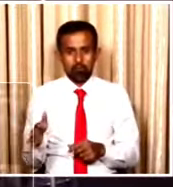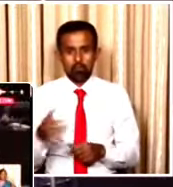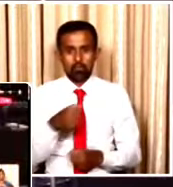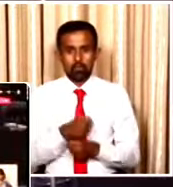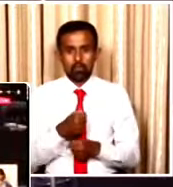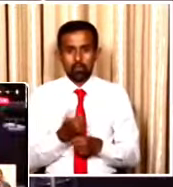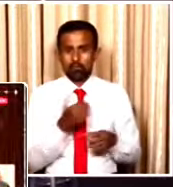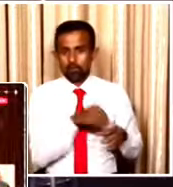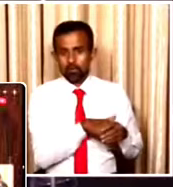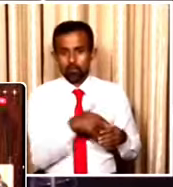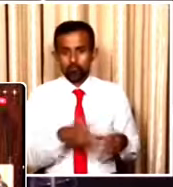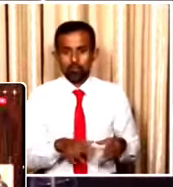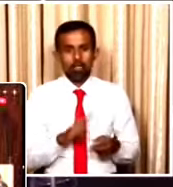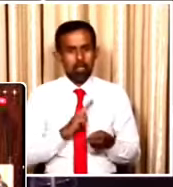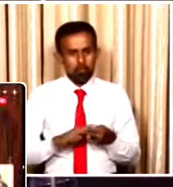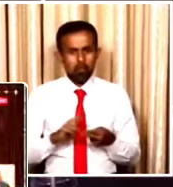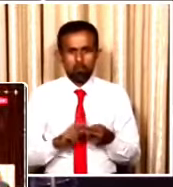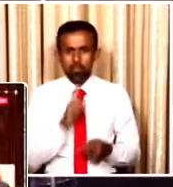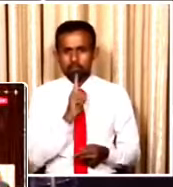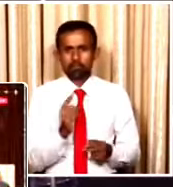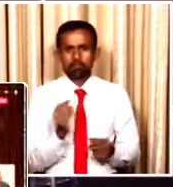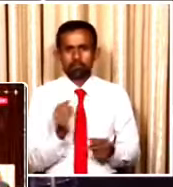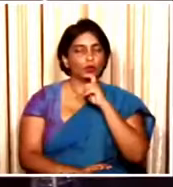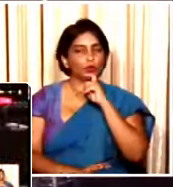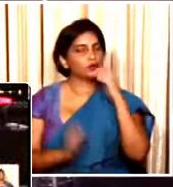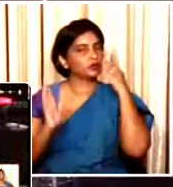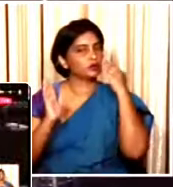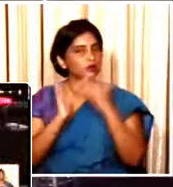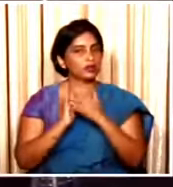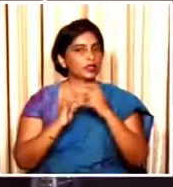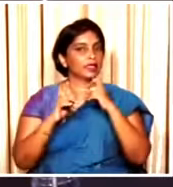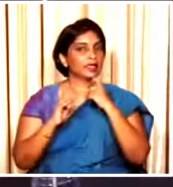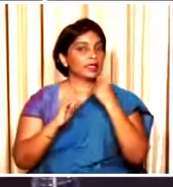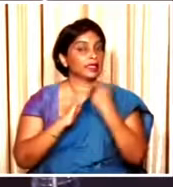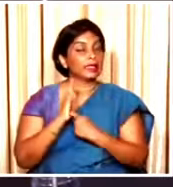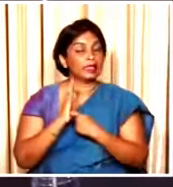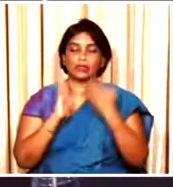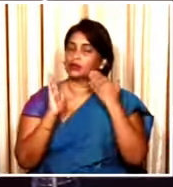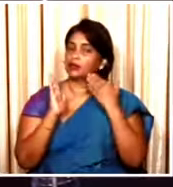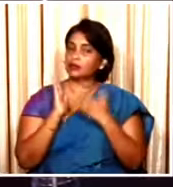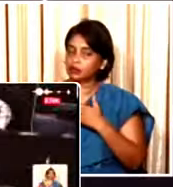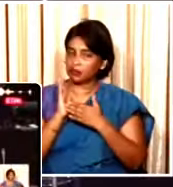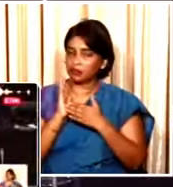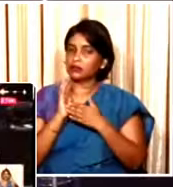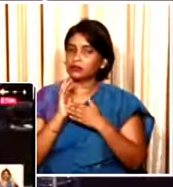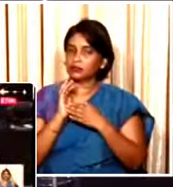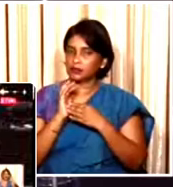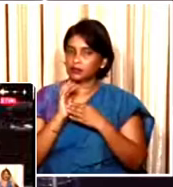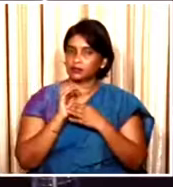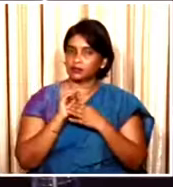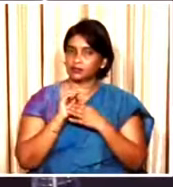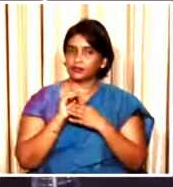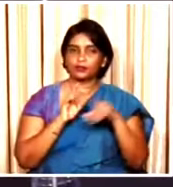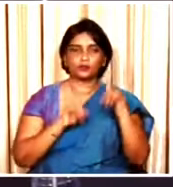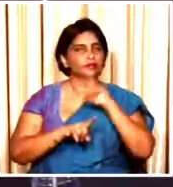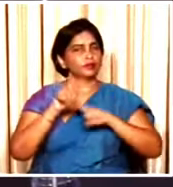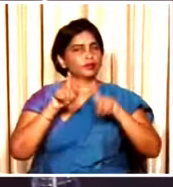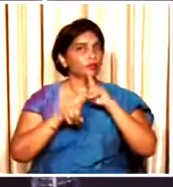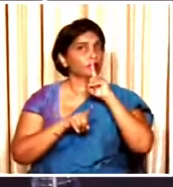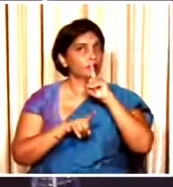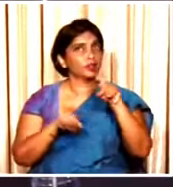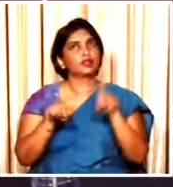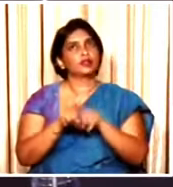ආණ්ඩුවට ගිහිල්ලා එපා කියද්දි එතන ඉඳලා ආණ්ඩුවත් ශේෂ්ත්‍රය සම්බන්ධව කතා කරනා